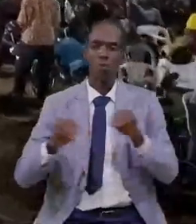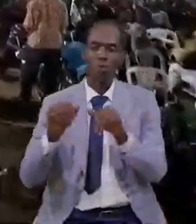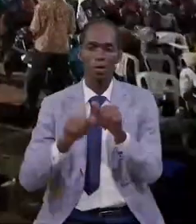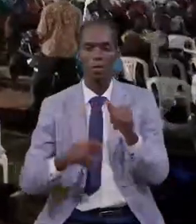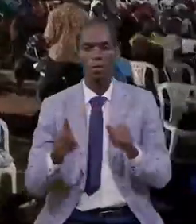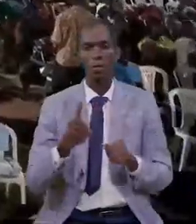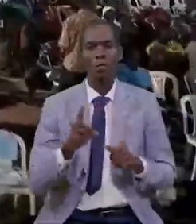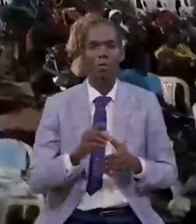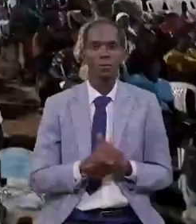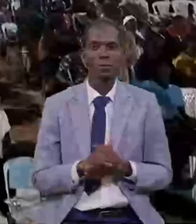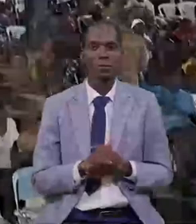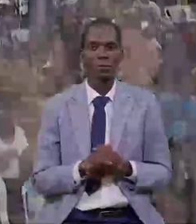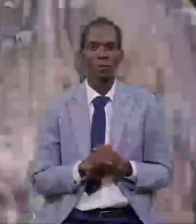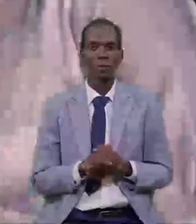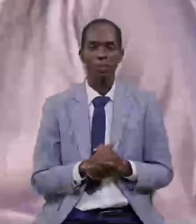partout